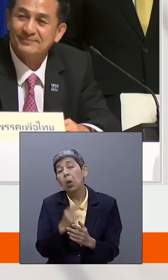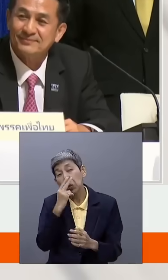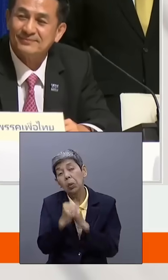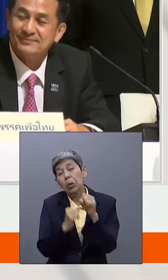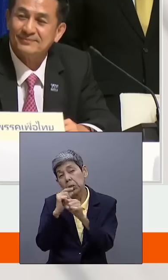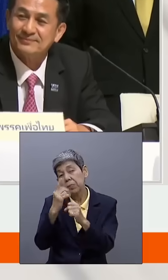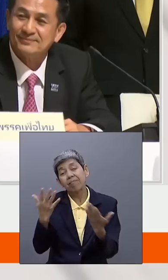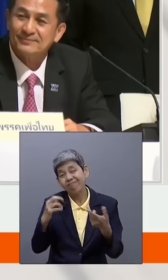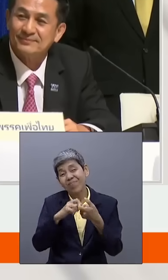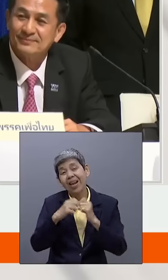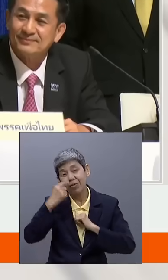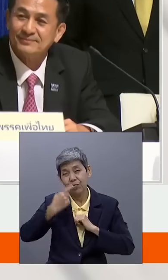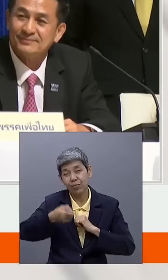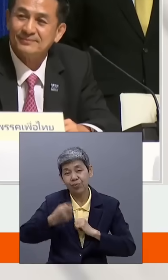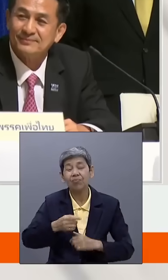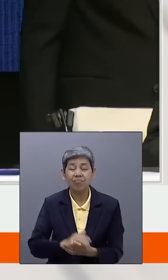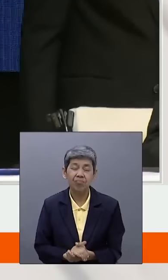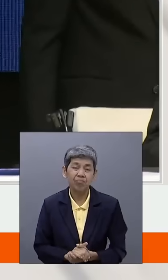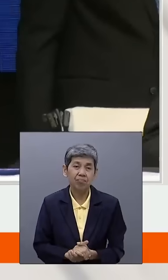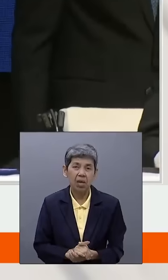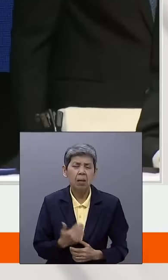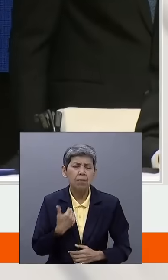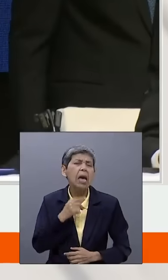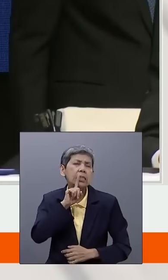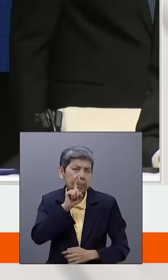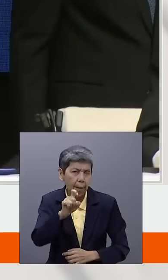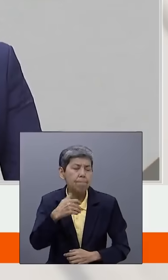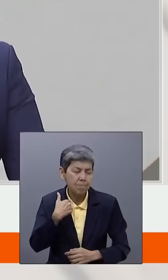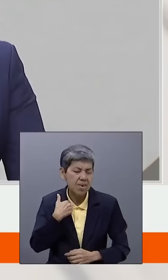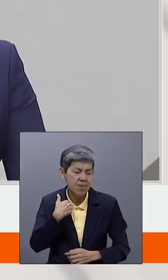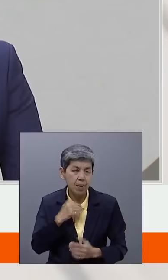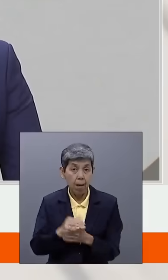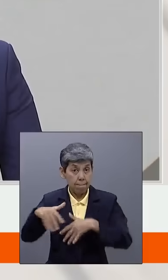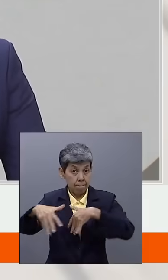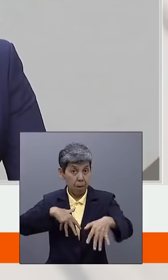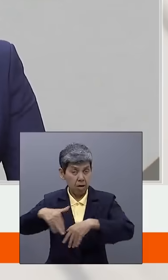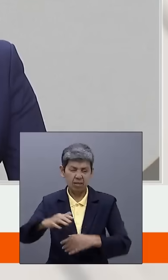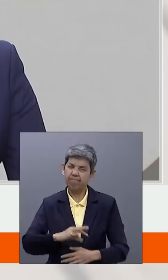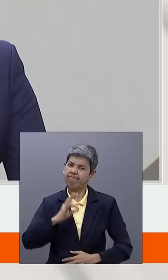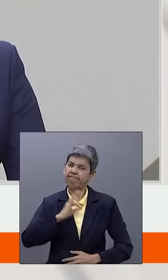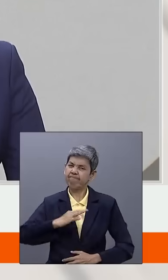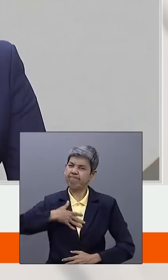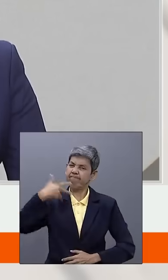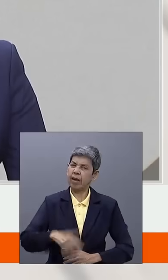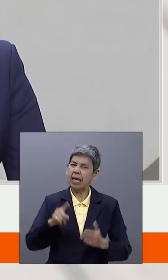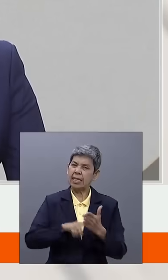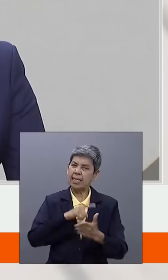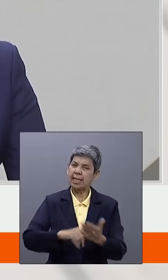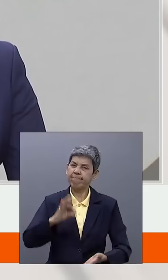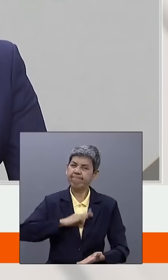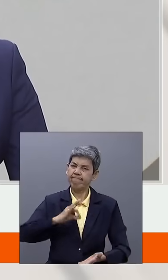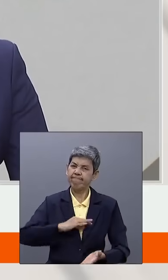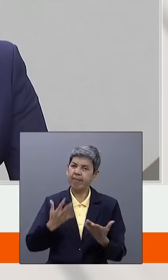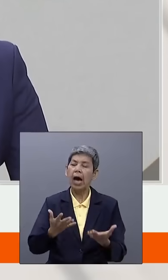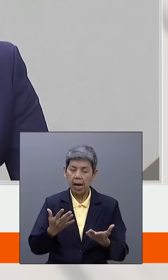ไม่ได ้ค่ะค่ะทีนี้ก็มีการตั้งคำถามอยู่พอสมควรว่าประชาชนอาจจะไม่ได้อะไรเลยจากการเลือกตั้งในครั้งที่ผ่านม